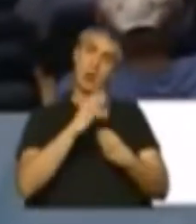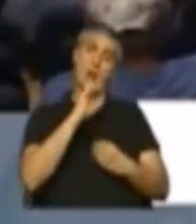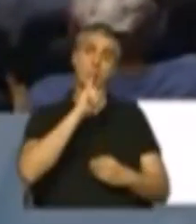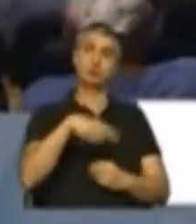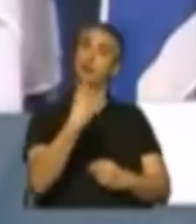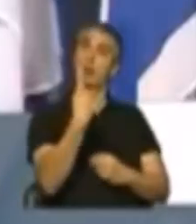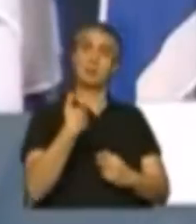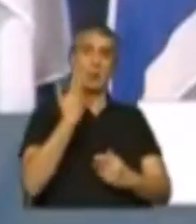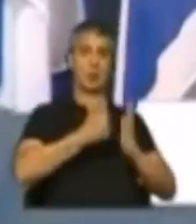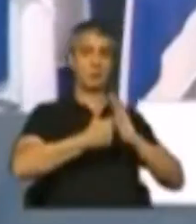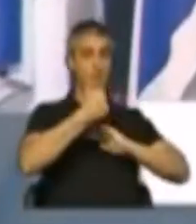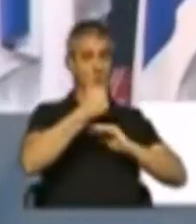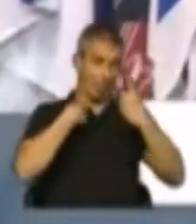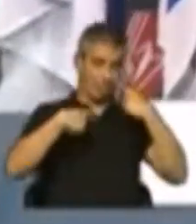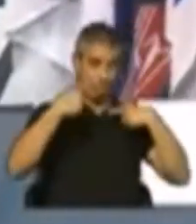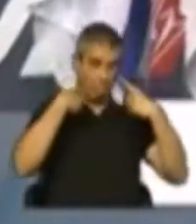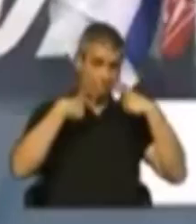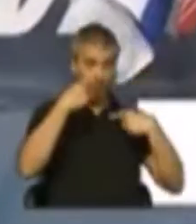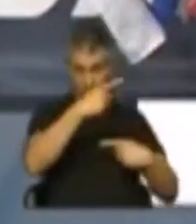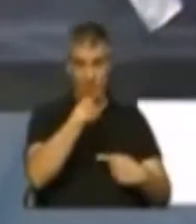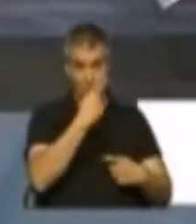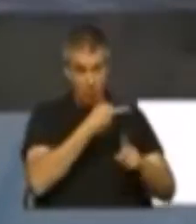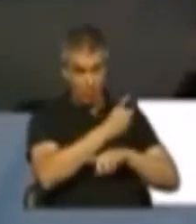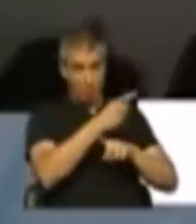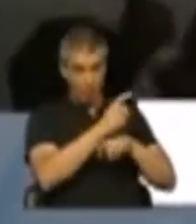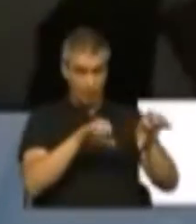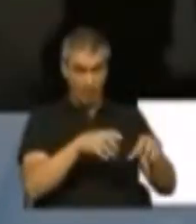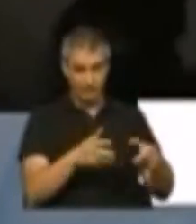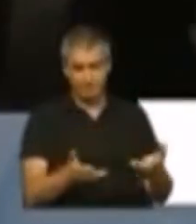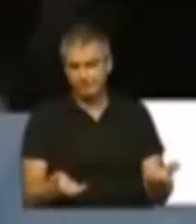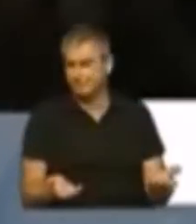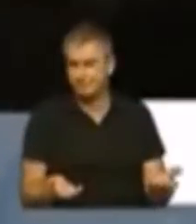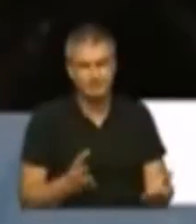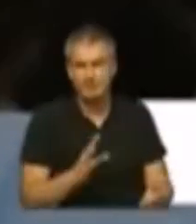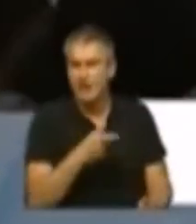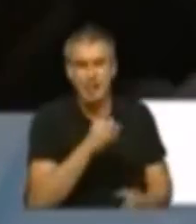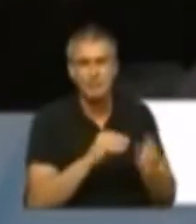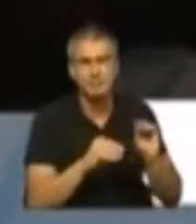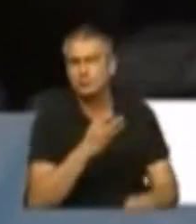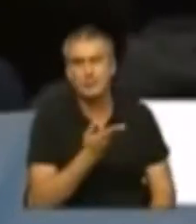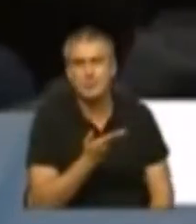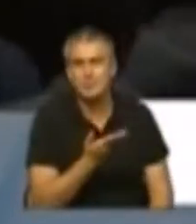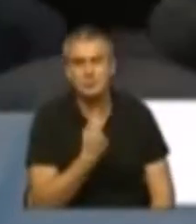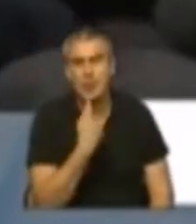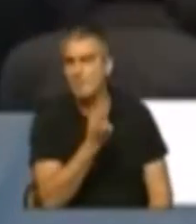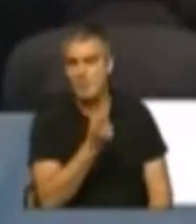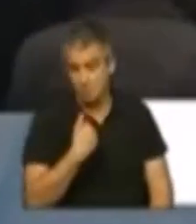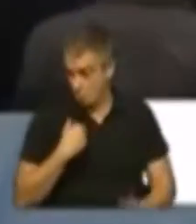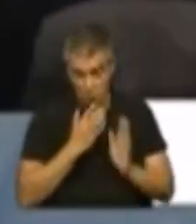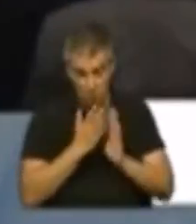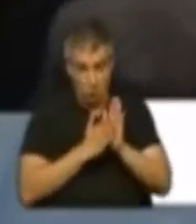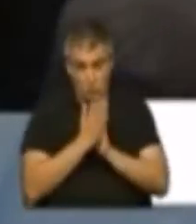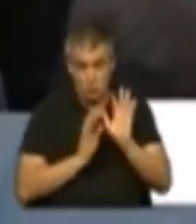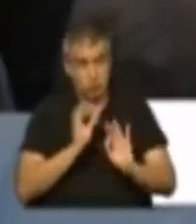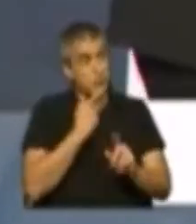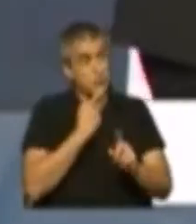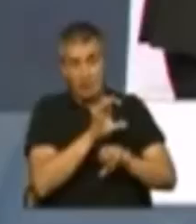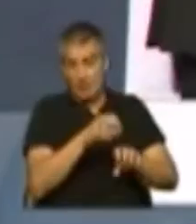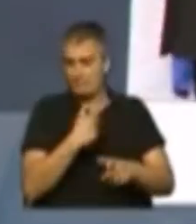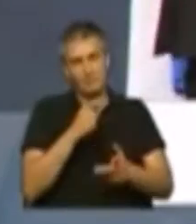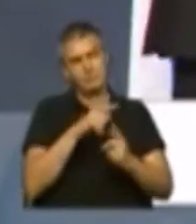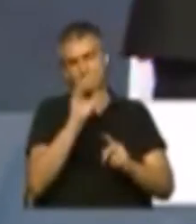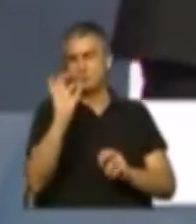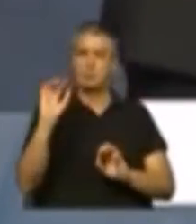מנהיגות, ומתבחין על זה שקראו לו כלב. עכשיו, למה הוא משתמש באמת בדברים האלה שלא נאמרו מעולם? כדי לזכות